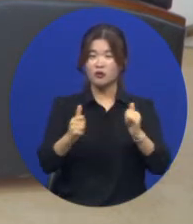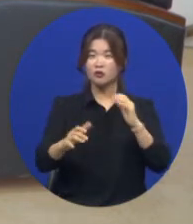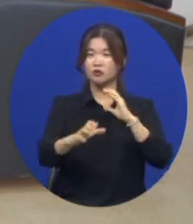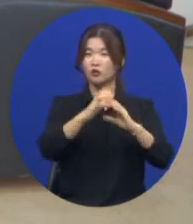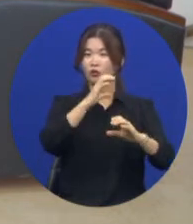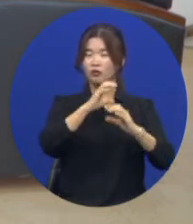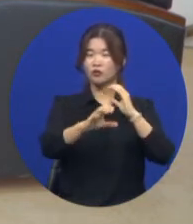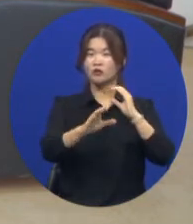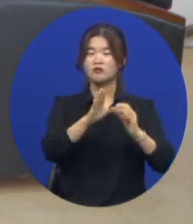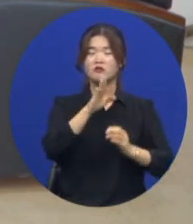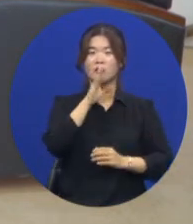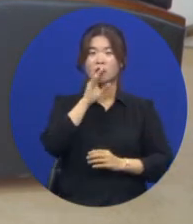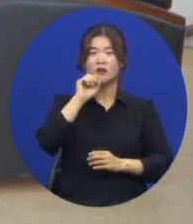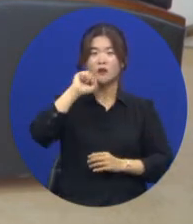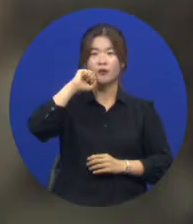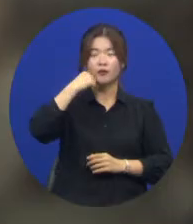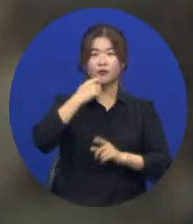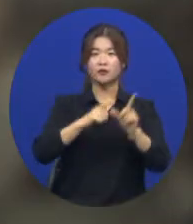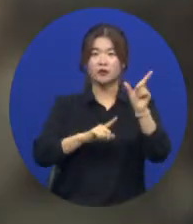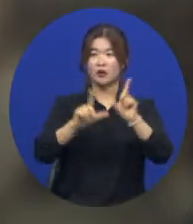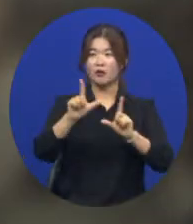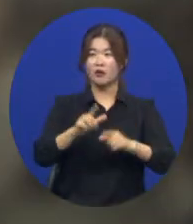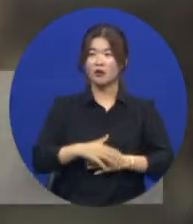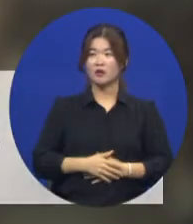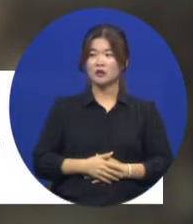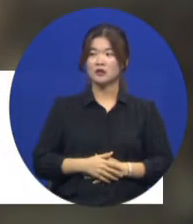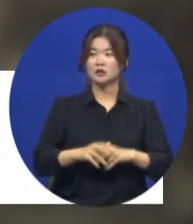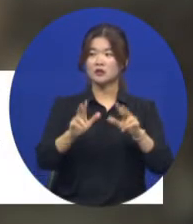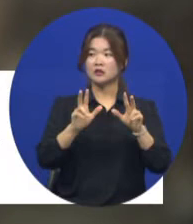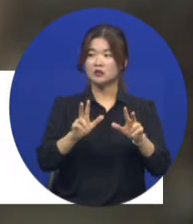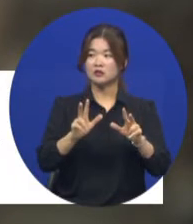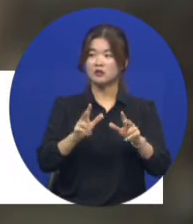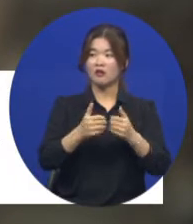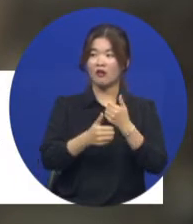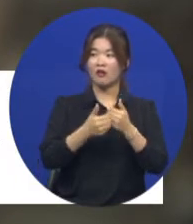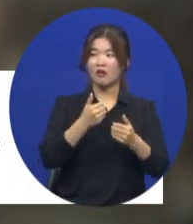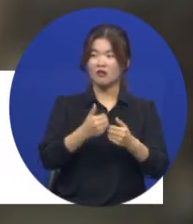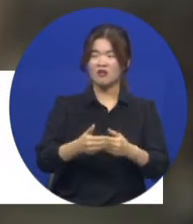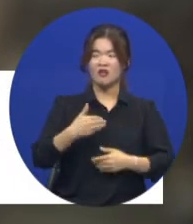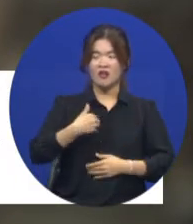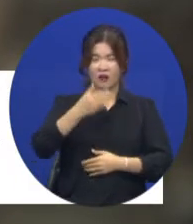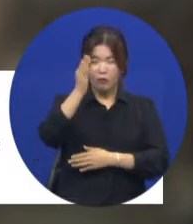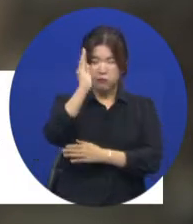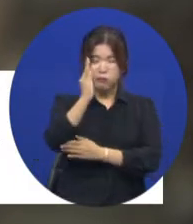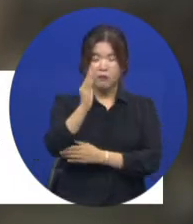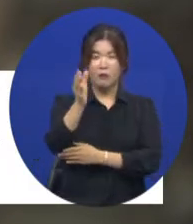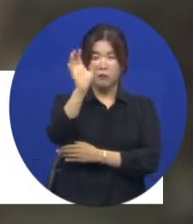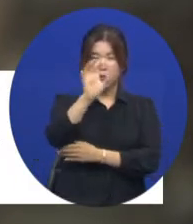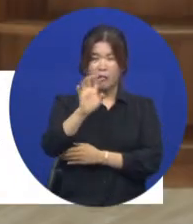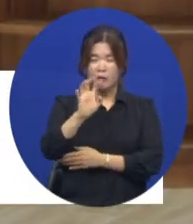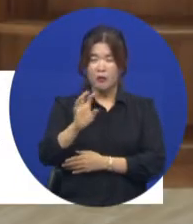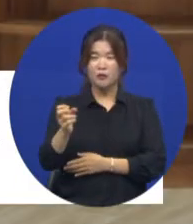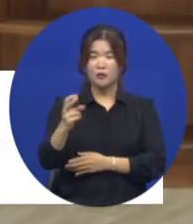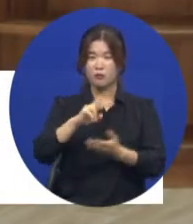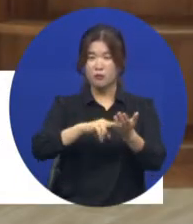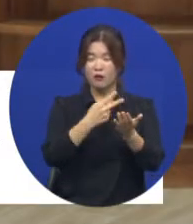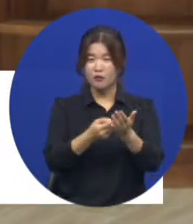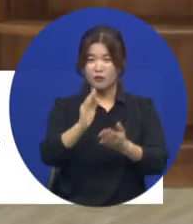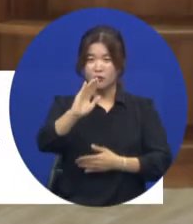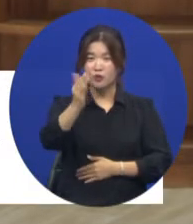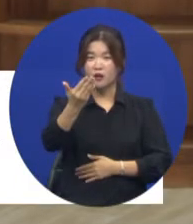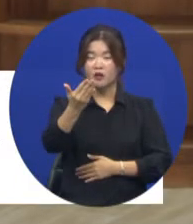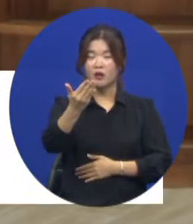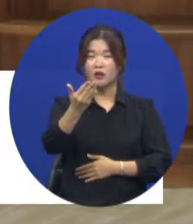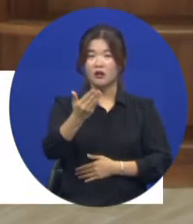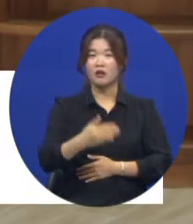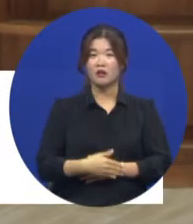소통하기도 사실상 어렵습니다. 갈등 이해 당사자 분들께서는 내가 했던 얘기를 왜 또 어차피 또 바뀔 거 뭐 이런 식의